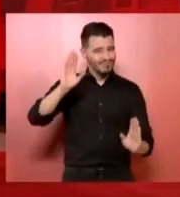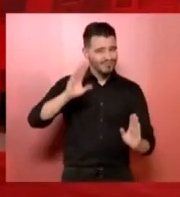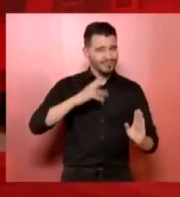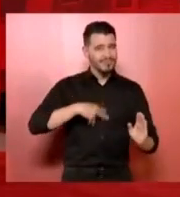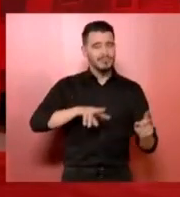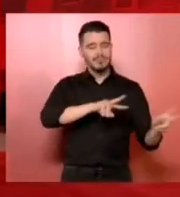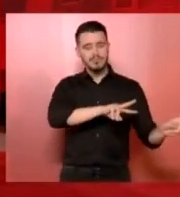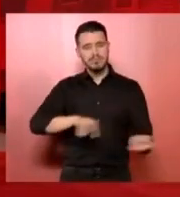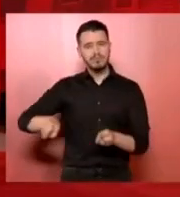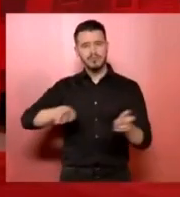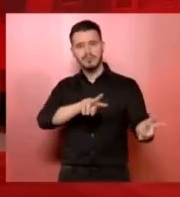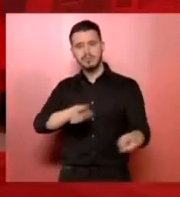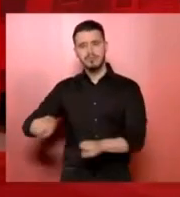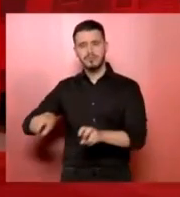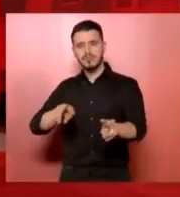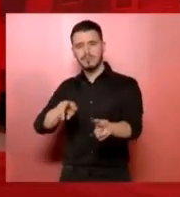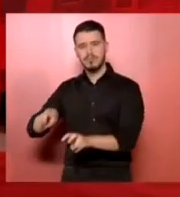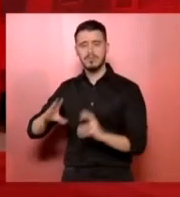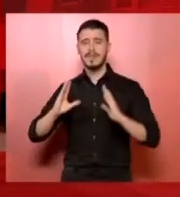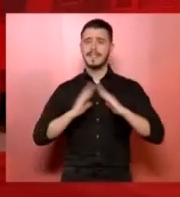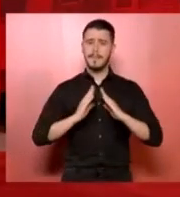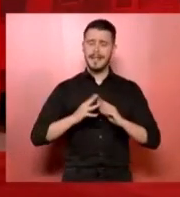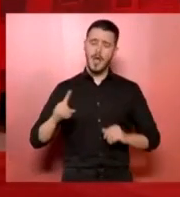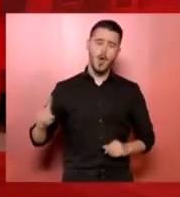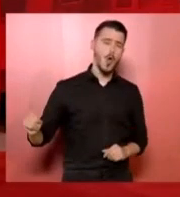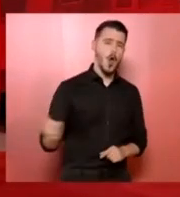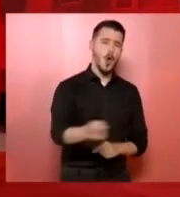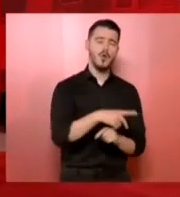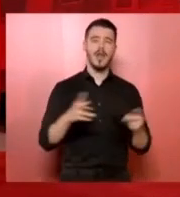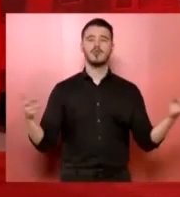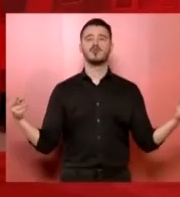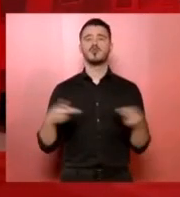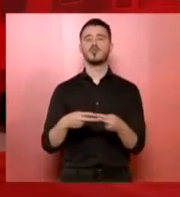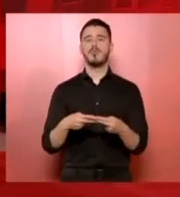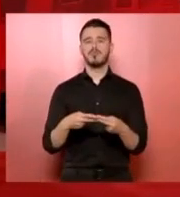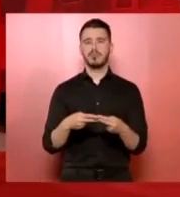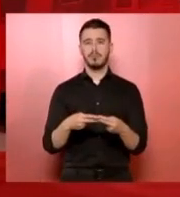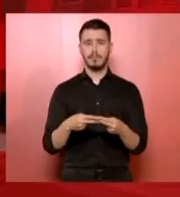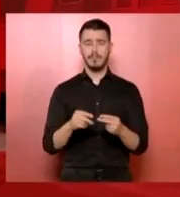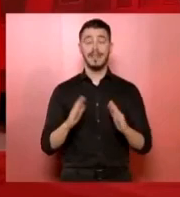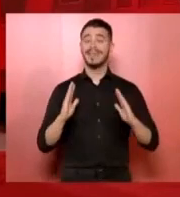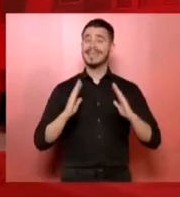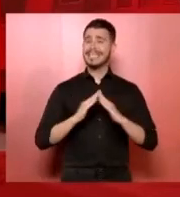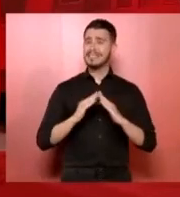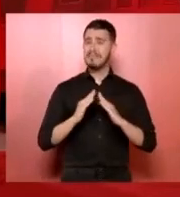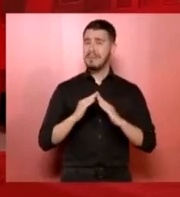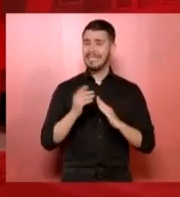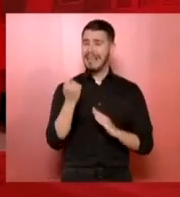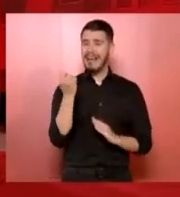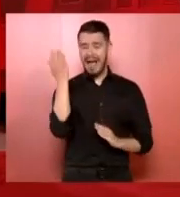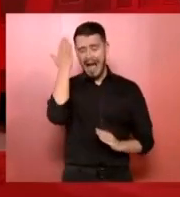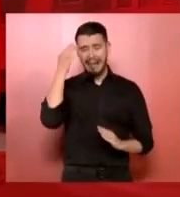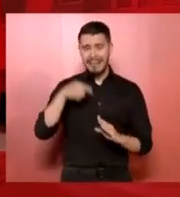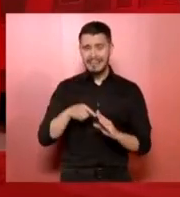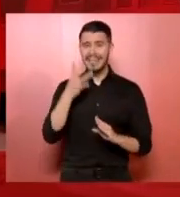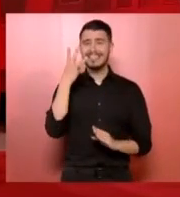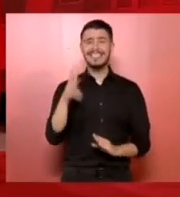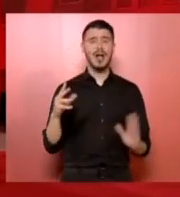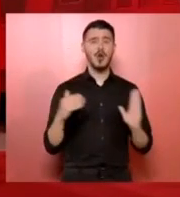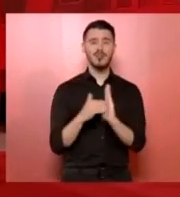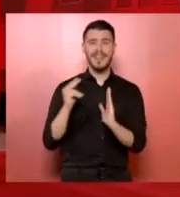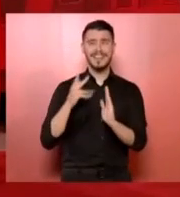μέχρι 300.000 ευρώ, γιατί δεν θέλουμε να δούμε τις σκηνές που έχουμε δει στην